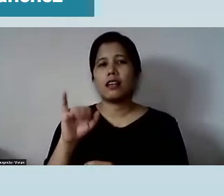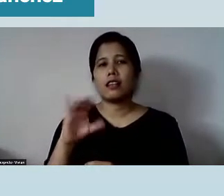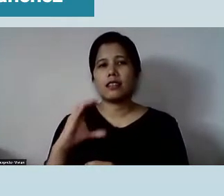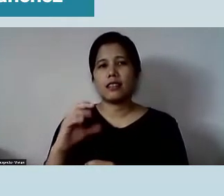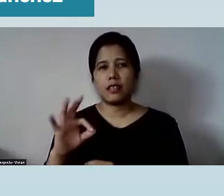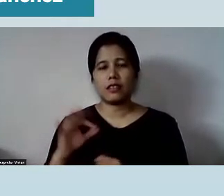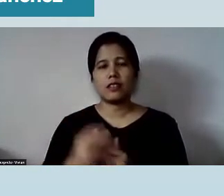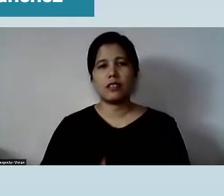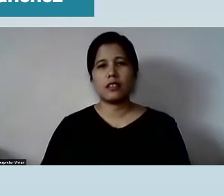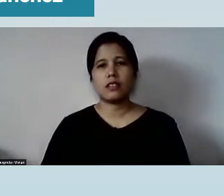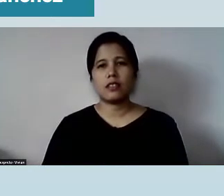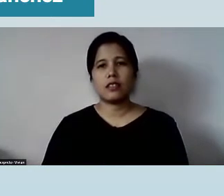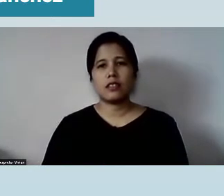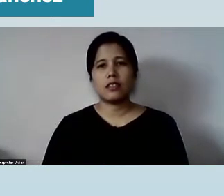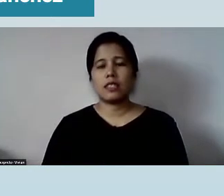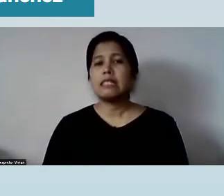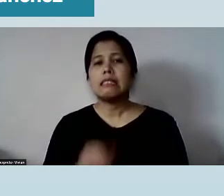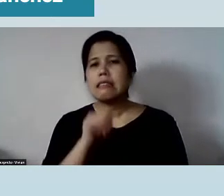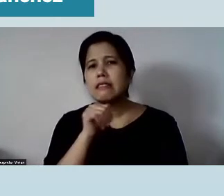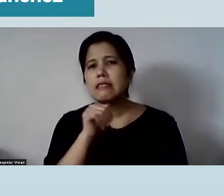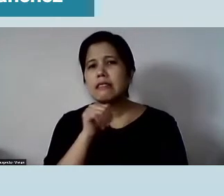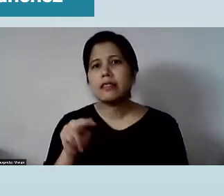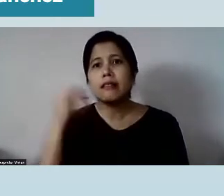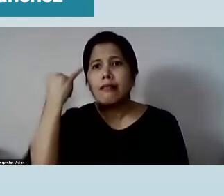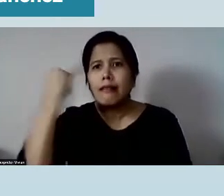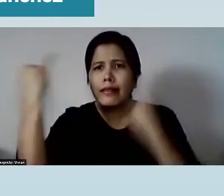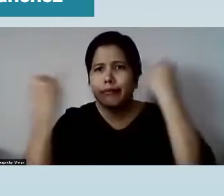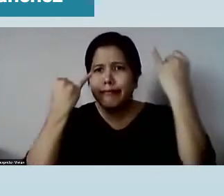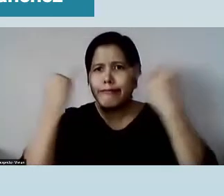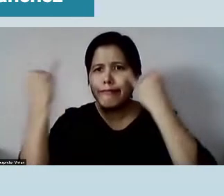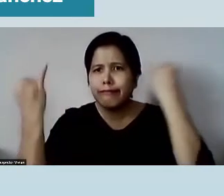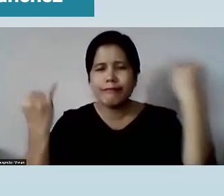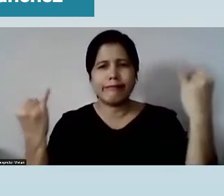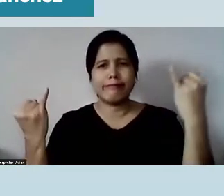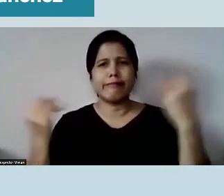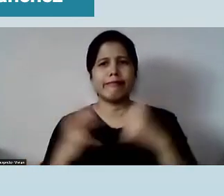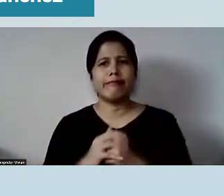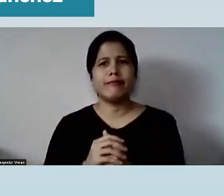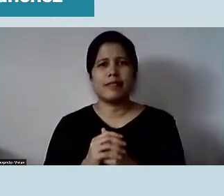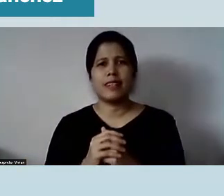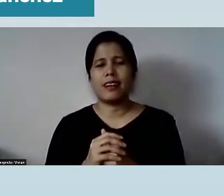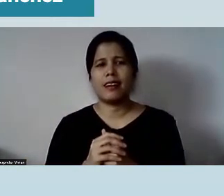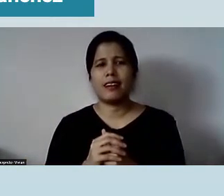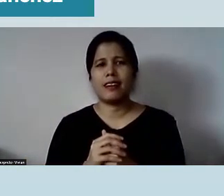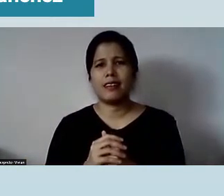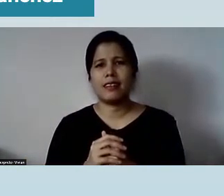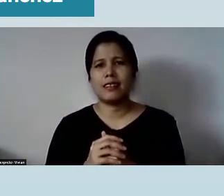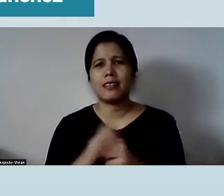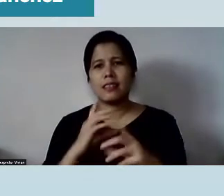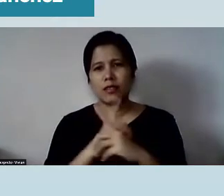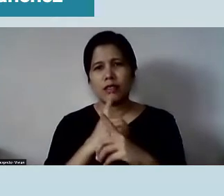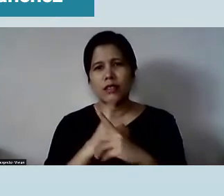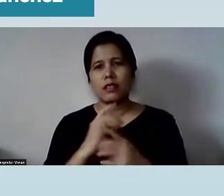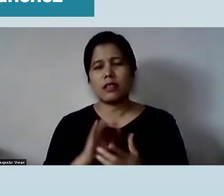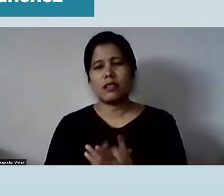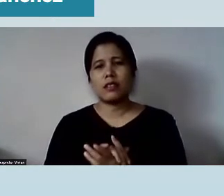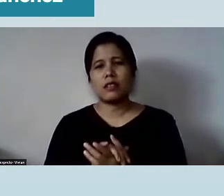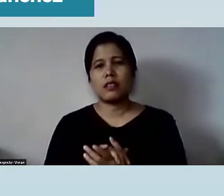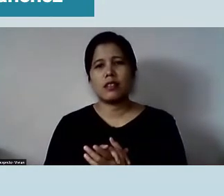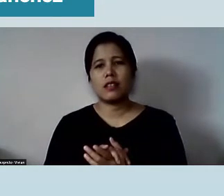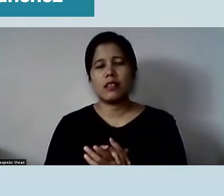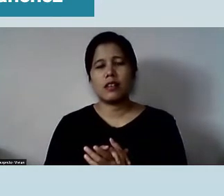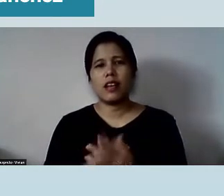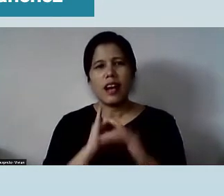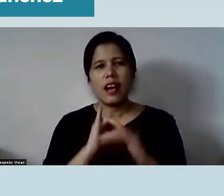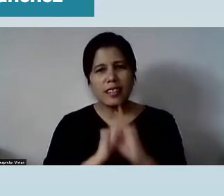na mag-invento tayo ng sarili natin kasi this is a global program, no? Or yung identification